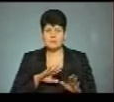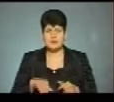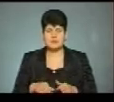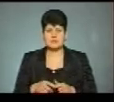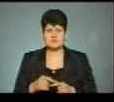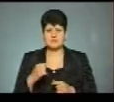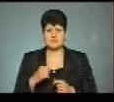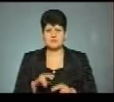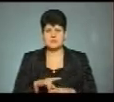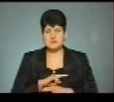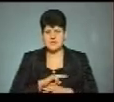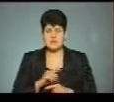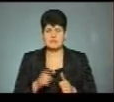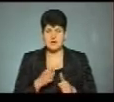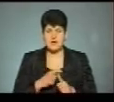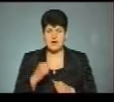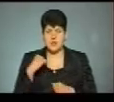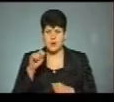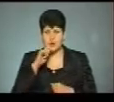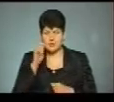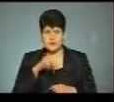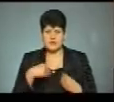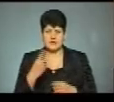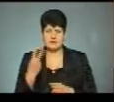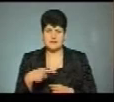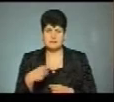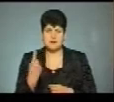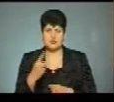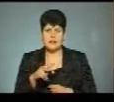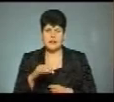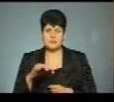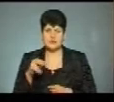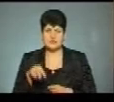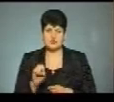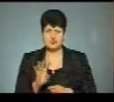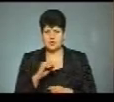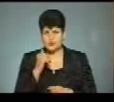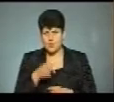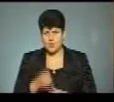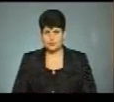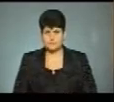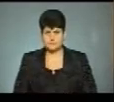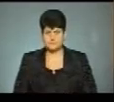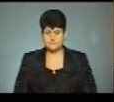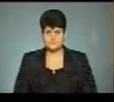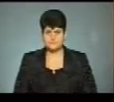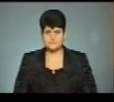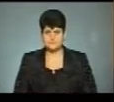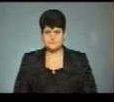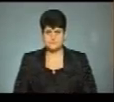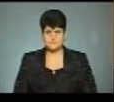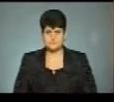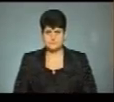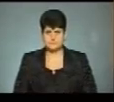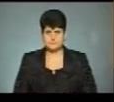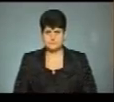Героя України Назару Войтовичу присвоїли 21 листопада 2014 року. Соломія Струс, Андрій Бодак.